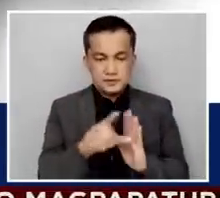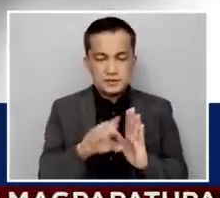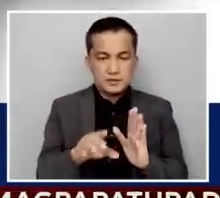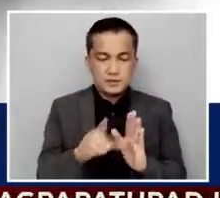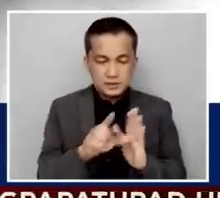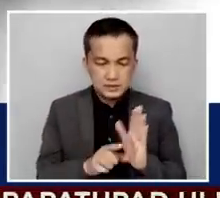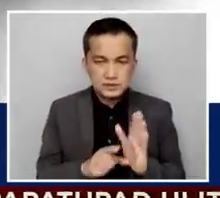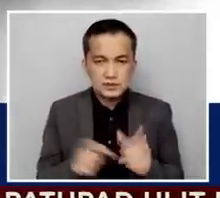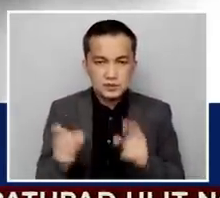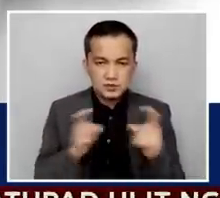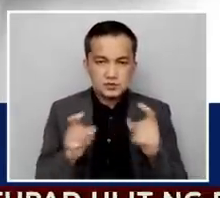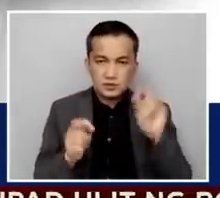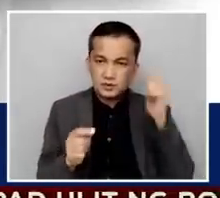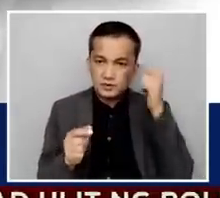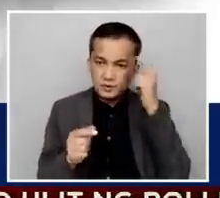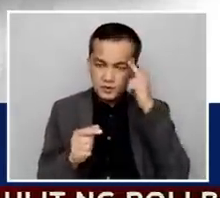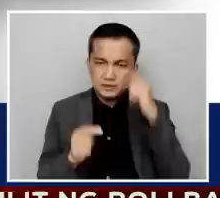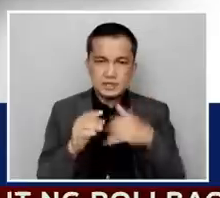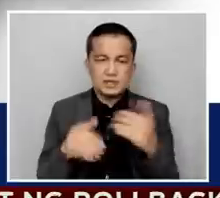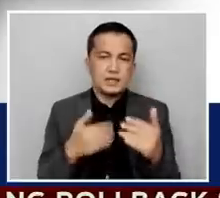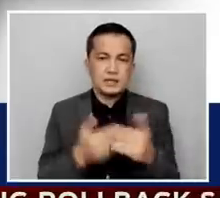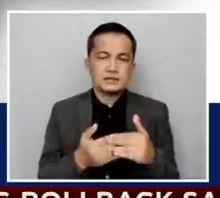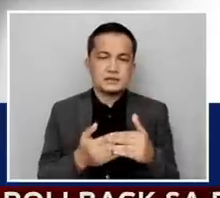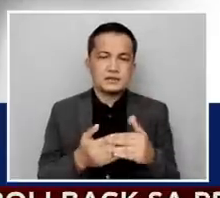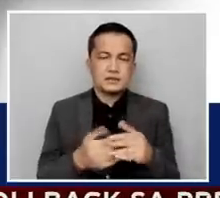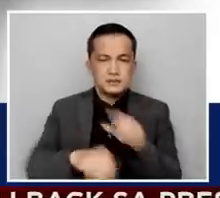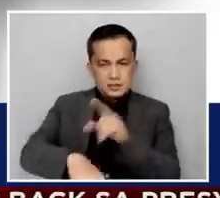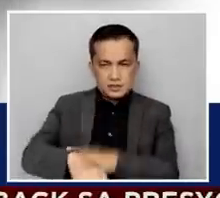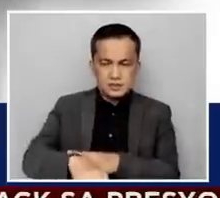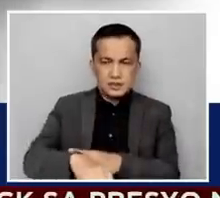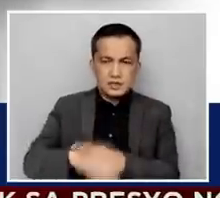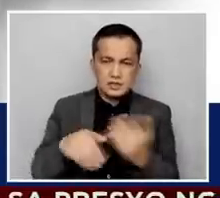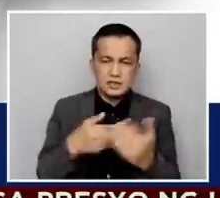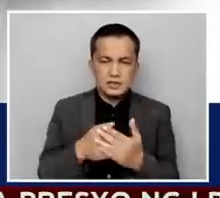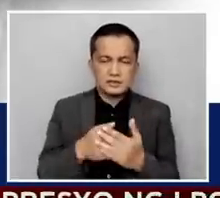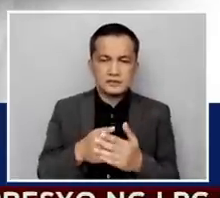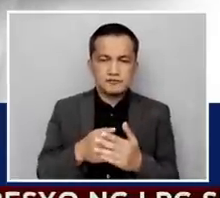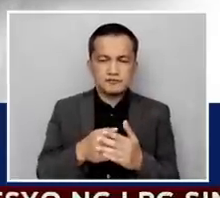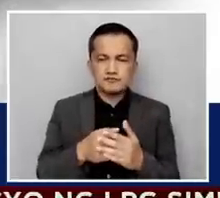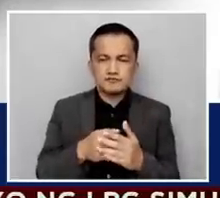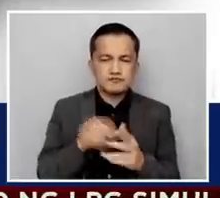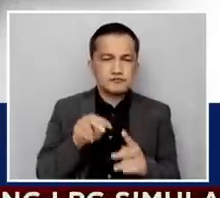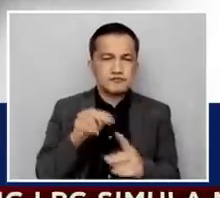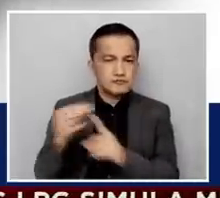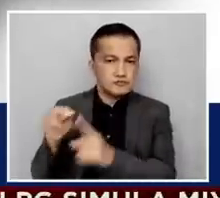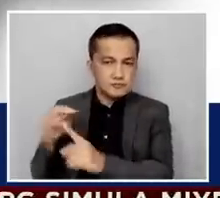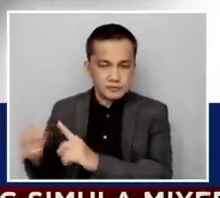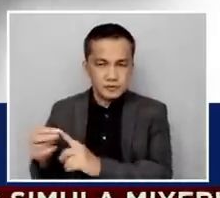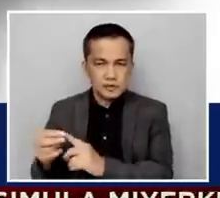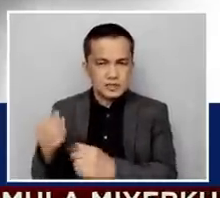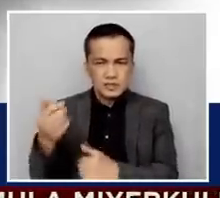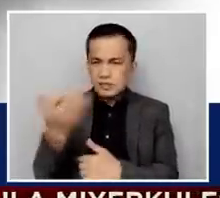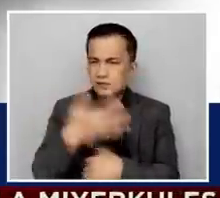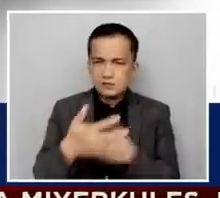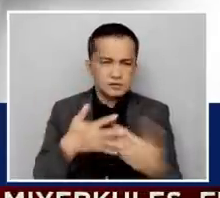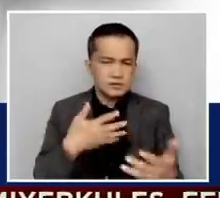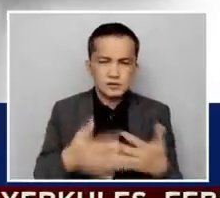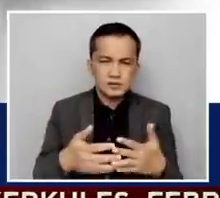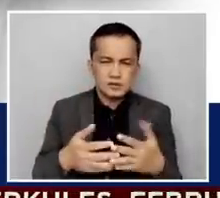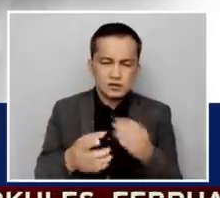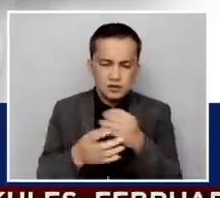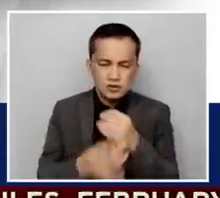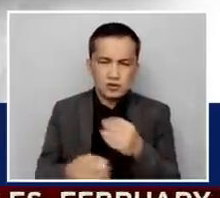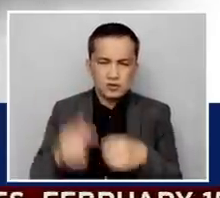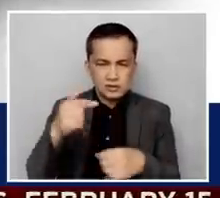kontrolado ng gobyerno sa lahat ng panahon at lahat ng aspeto ang anumang oil at gas exploration